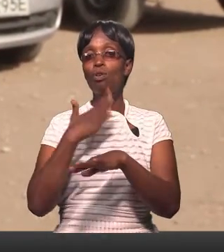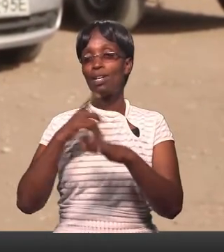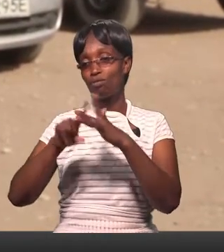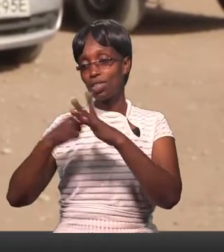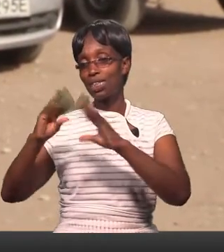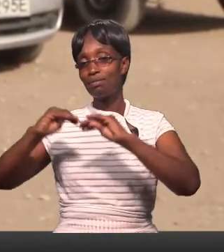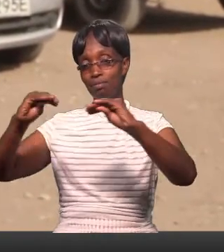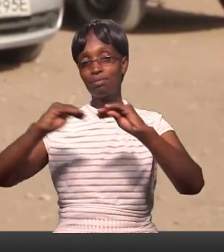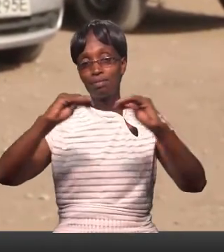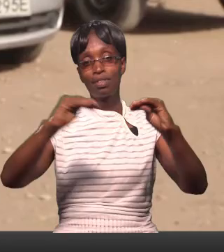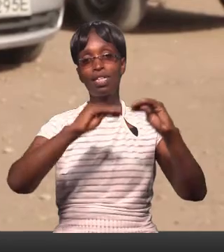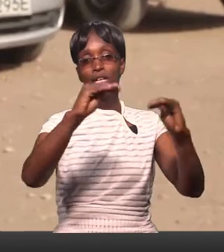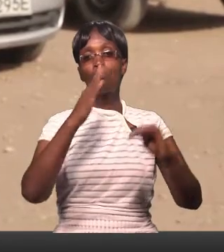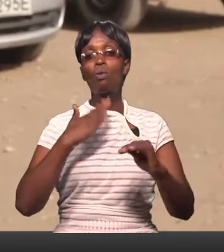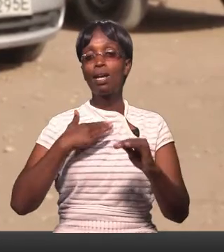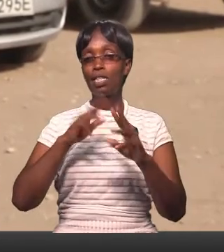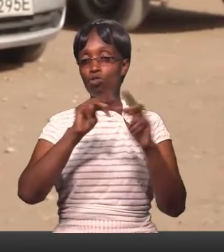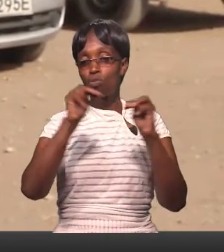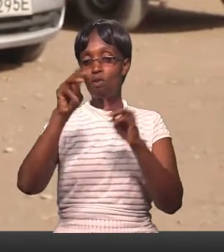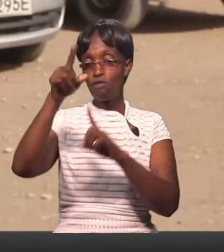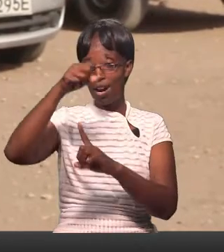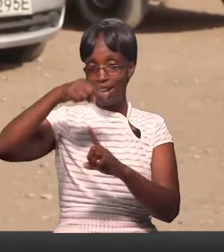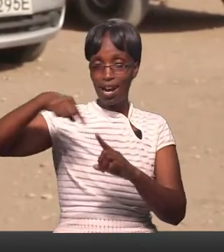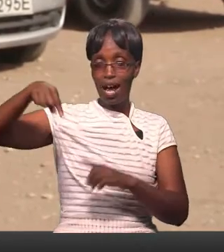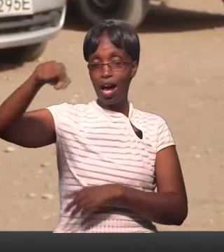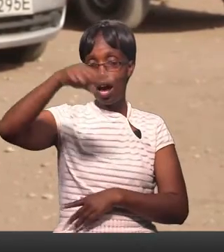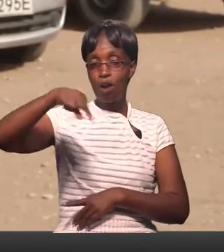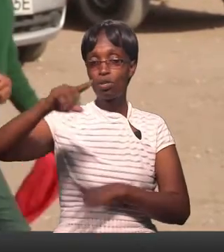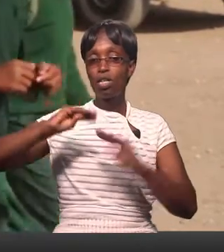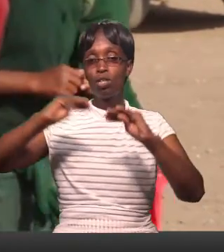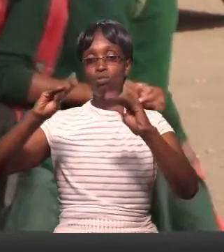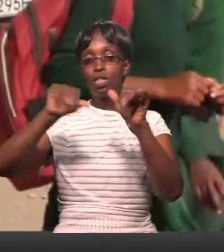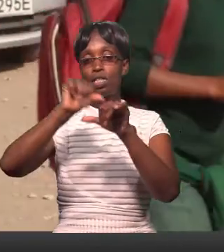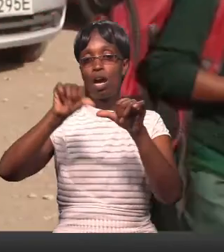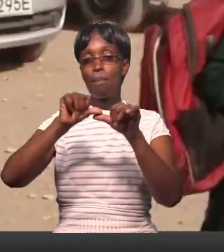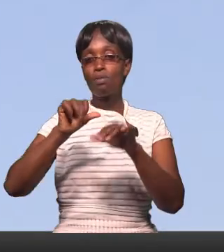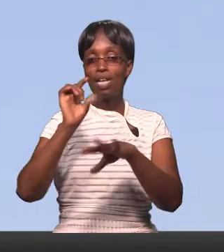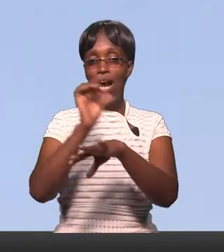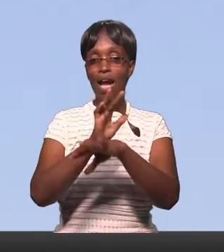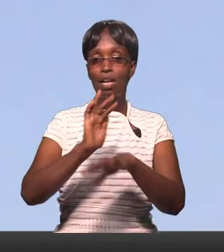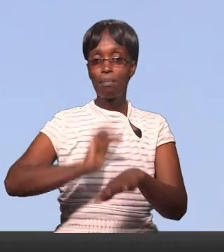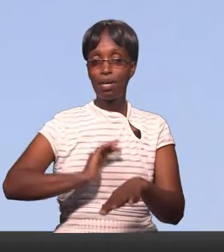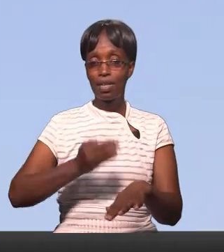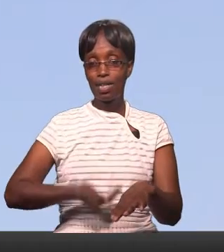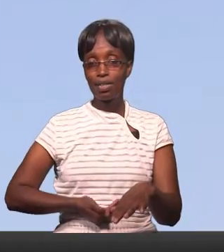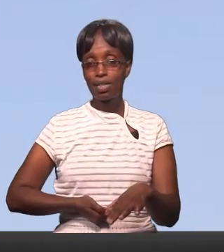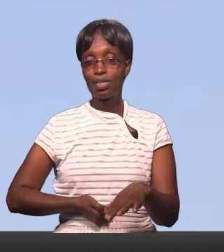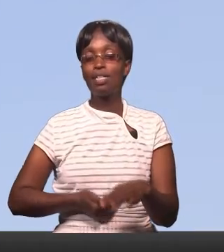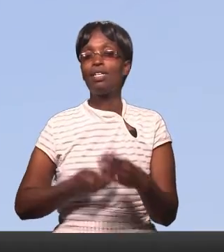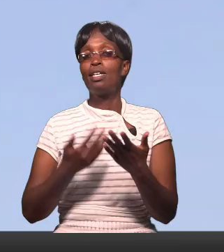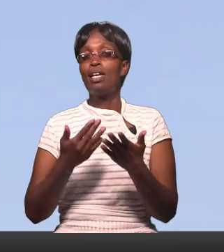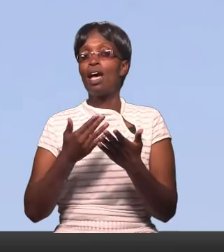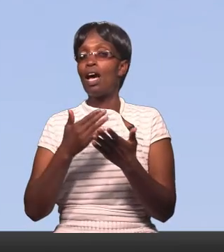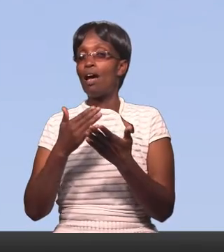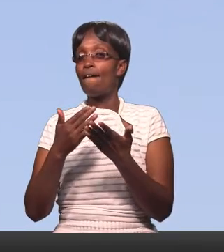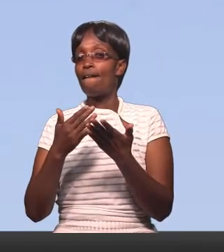around, speaking to them about early pregnancies and so that they should learn until wamalize shule. Huku wakitaka almashauri